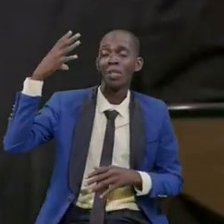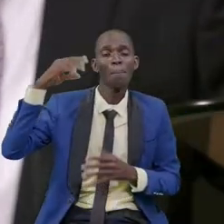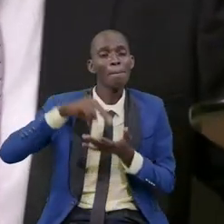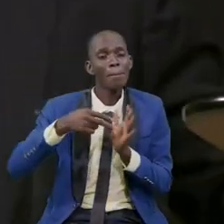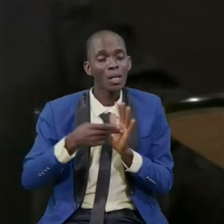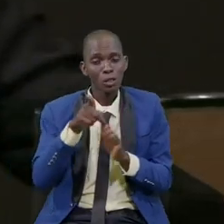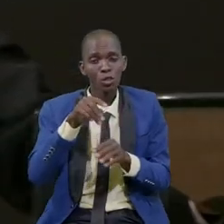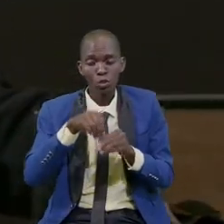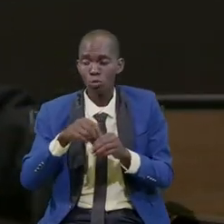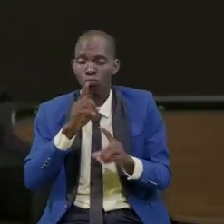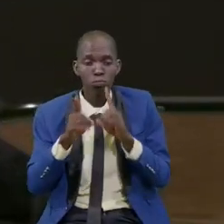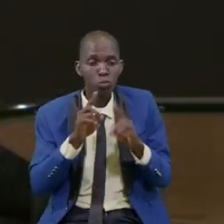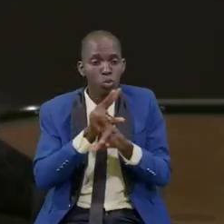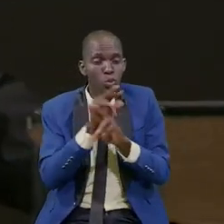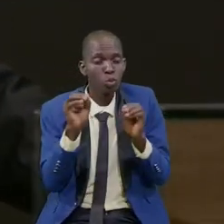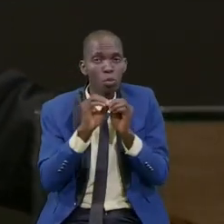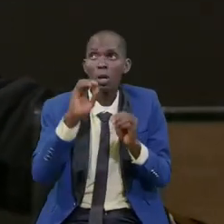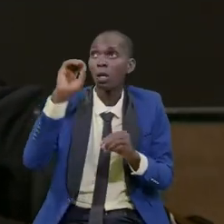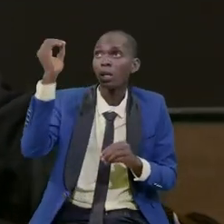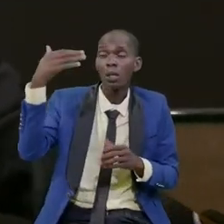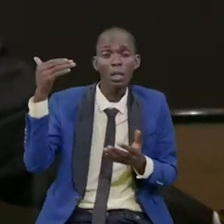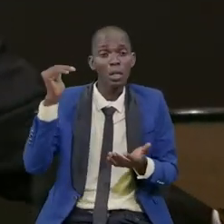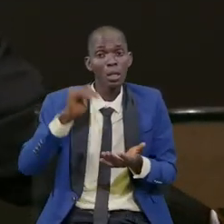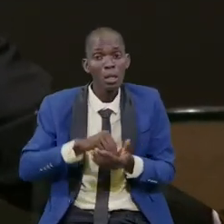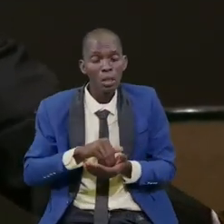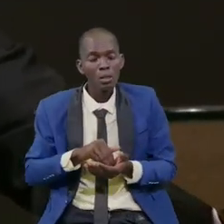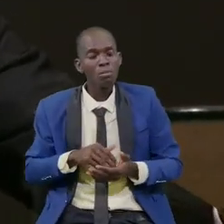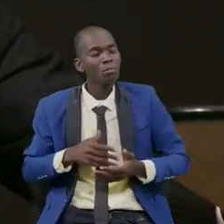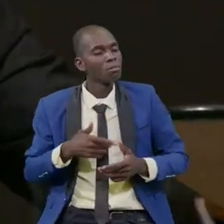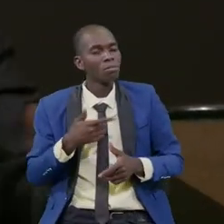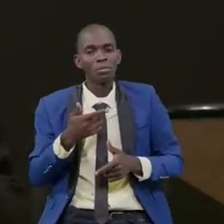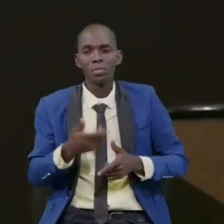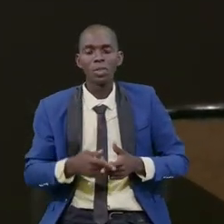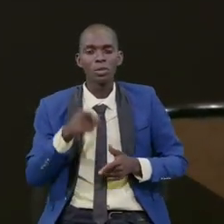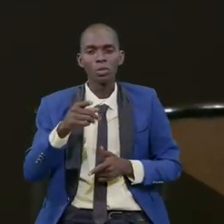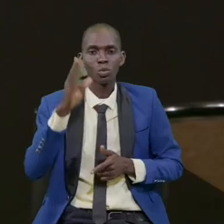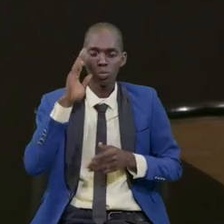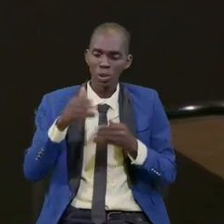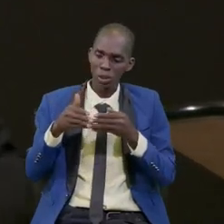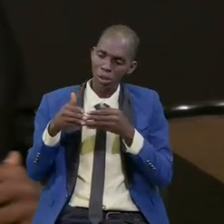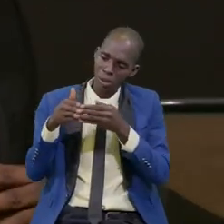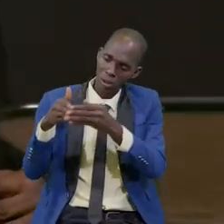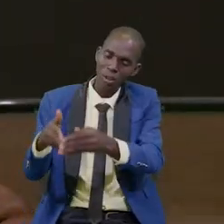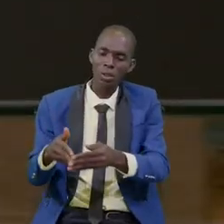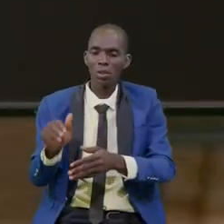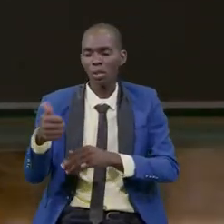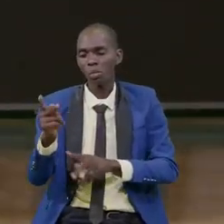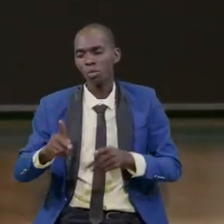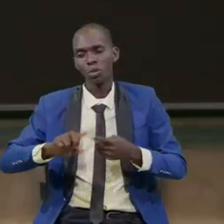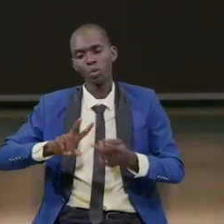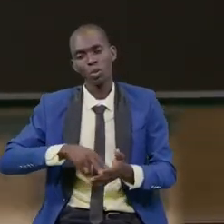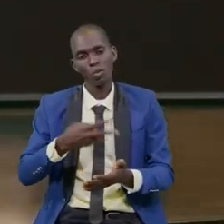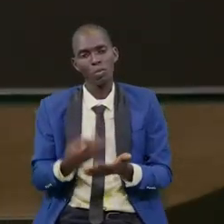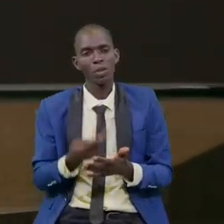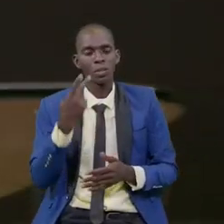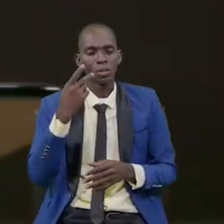paroles. Cela veut dire que vous êtes égaré et vous égarez également les autres. Allons